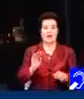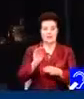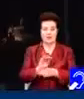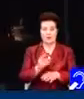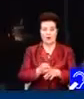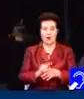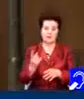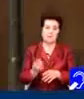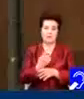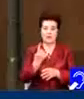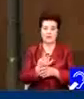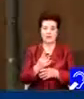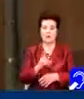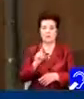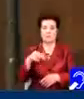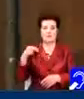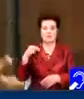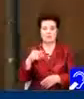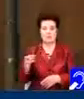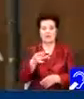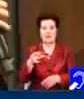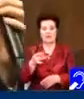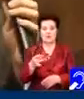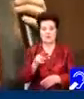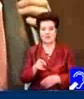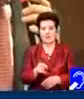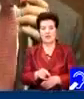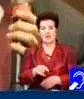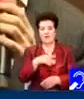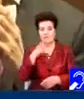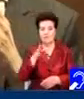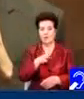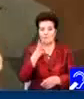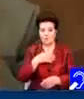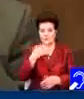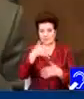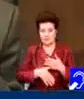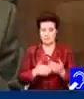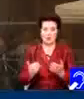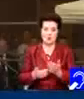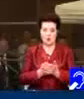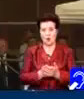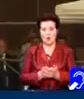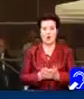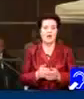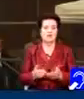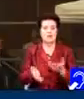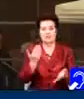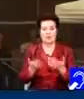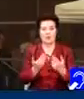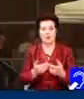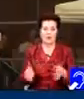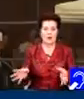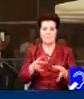adăugat, am fost primul care l-a criticat pe președintele Republicii, dar a fost suficient de înțelept să accepte o nouă întrevedere și să deblocăm împreună